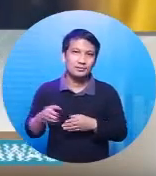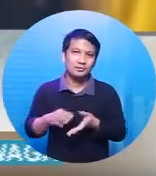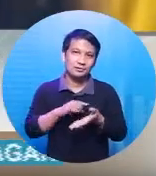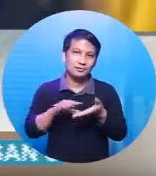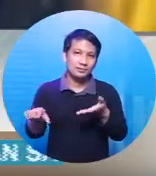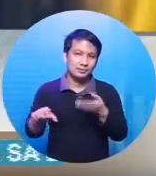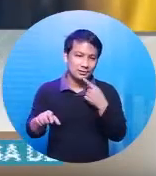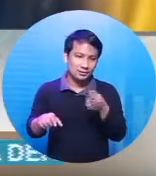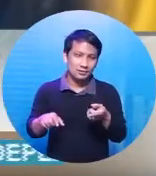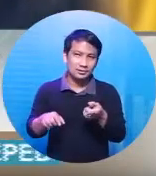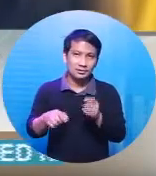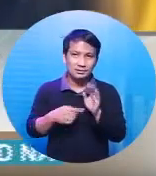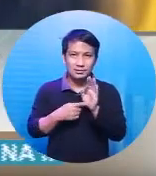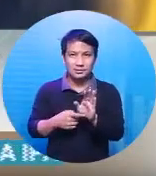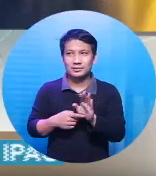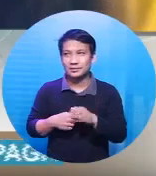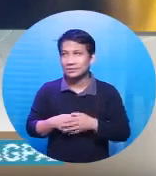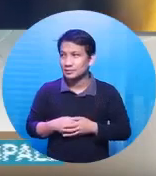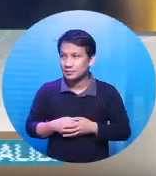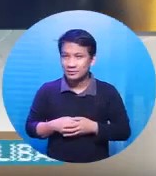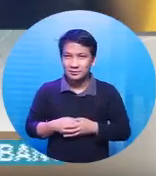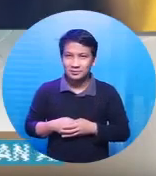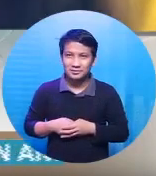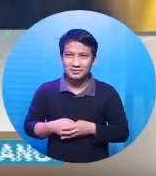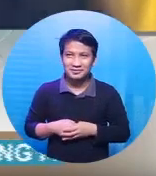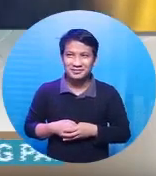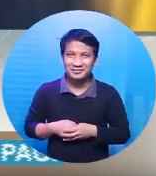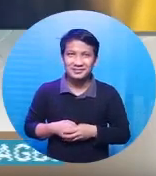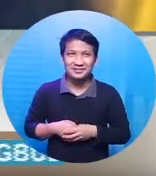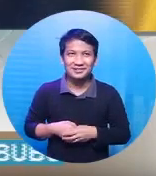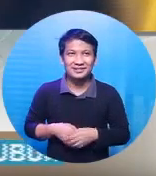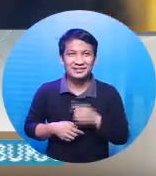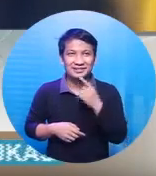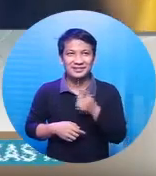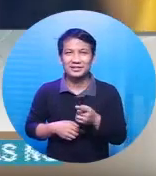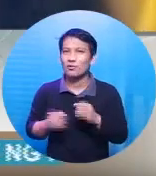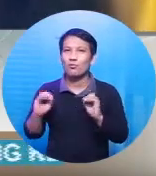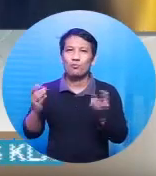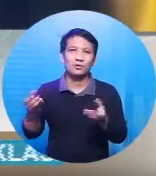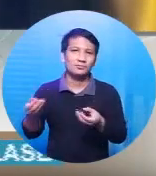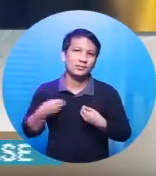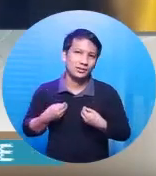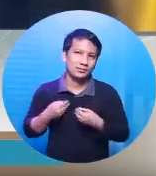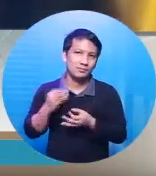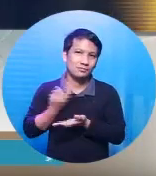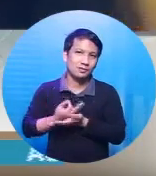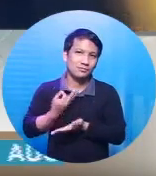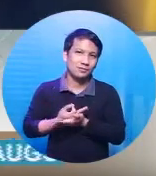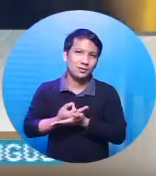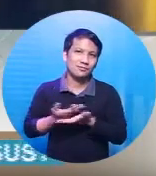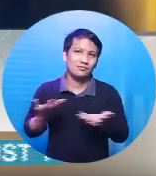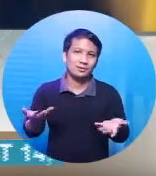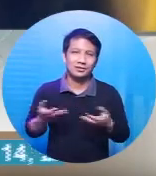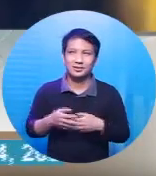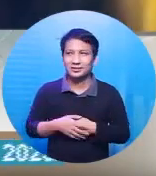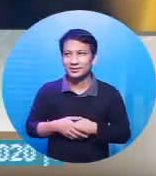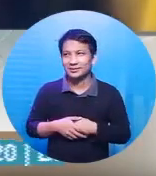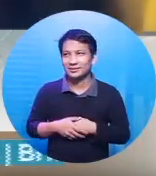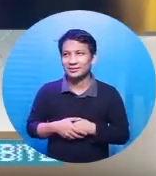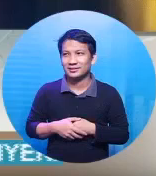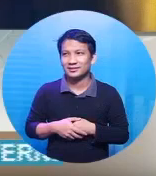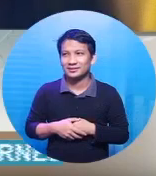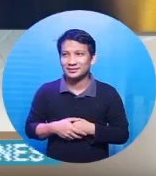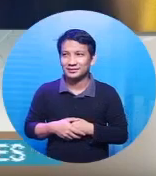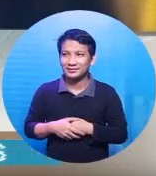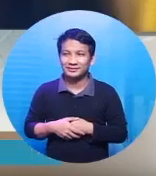kami sa police station, pero wala pong perang nabigay sa akin. Wala. Walang perang bigay. Hindi mo tinanggap. Yung 50,000